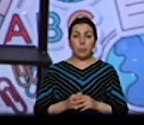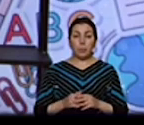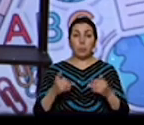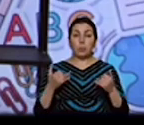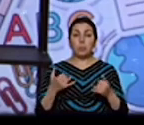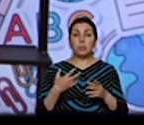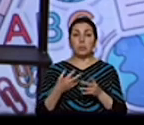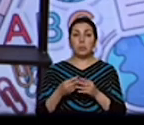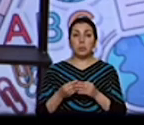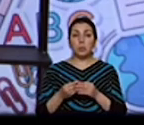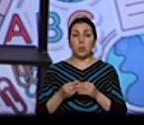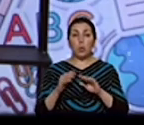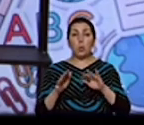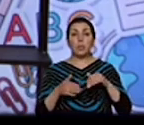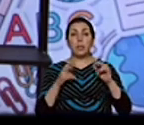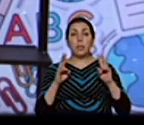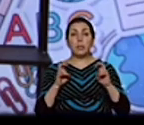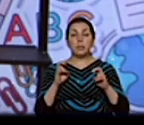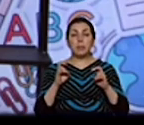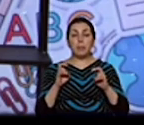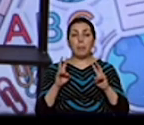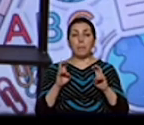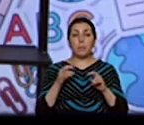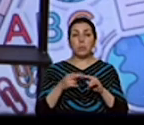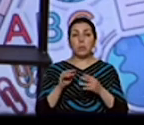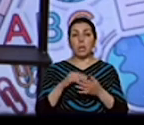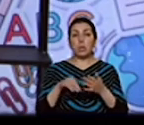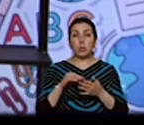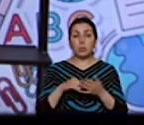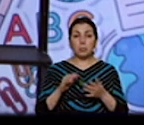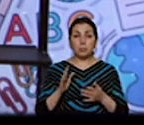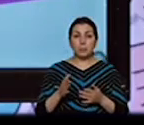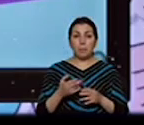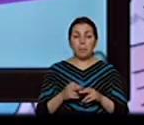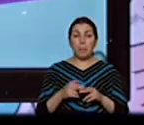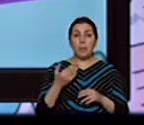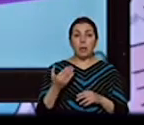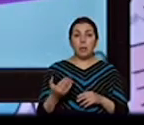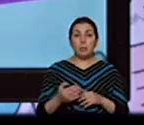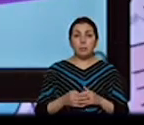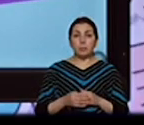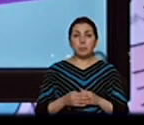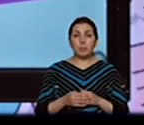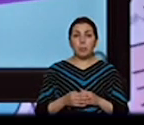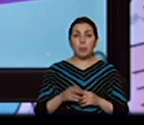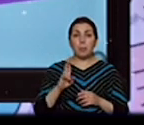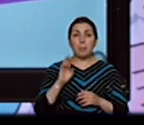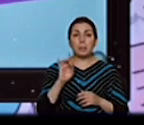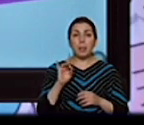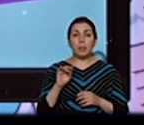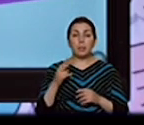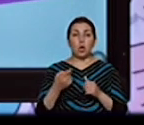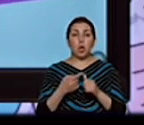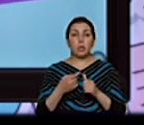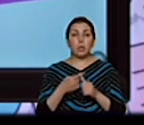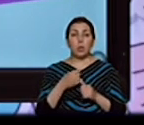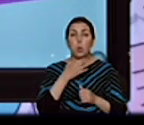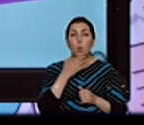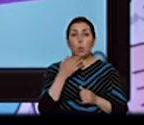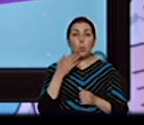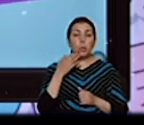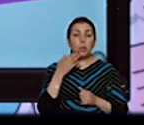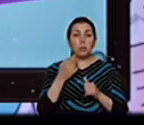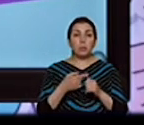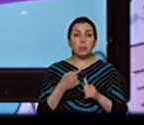Bugun sizlar bilan o'tgan darsda o'tilgan mavzuni takrorlaymiz. Ya'ni birlikdagi otlardan